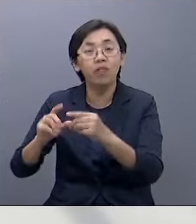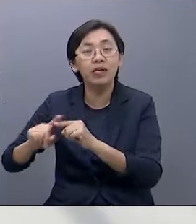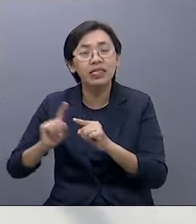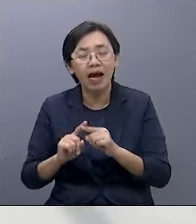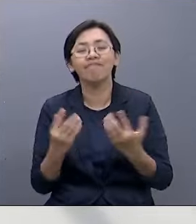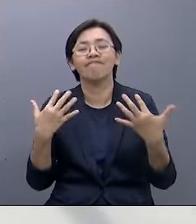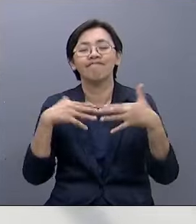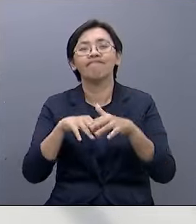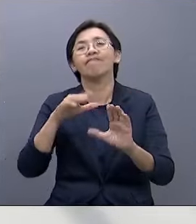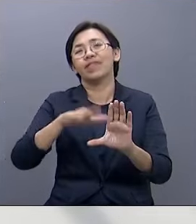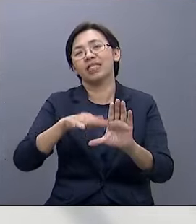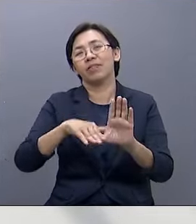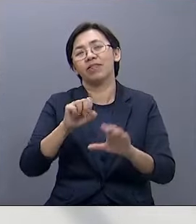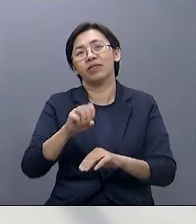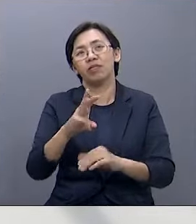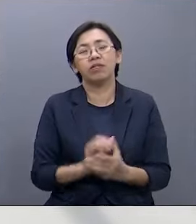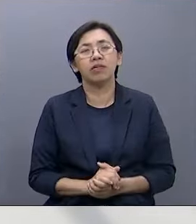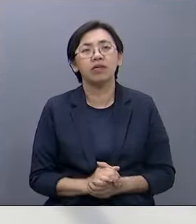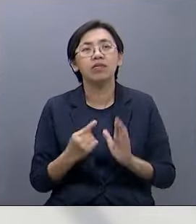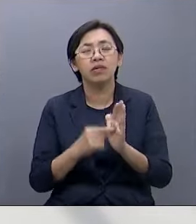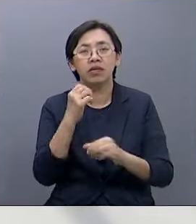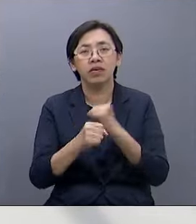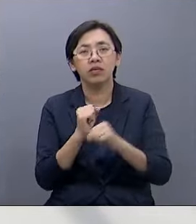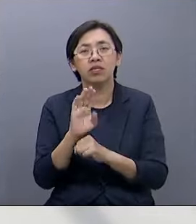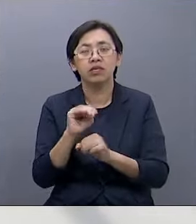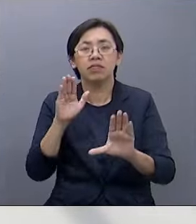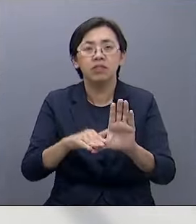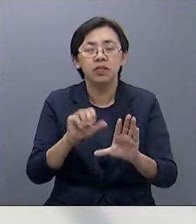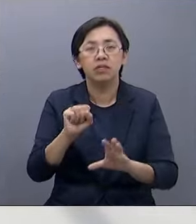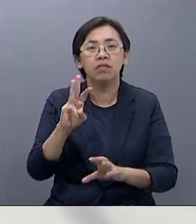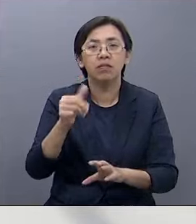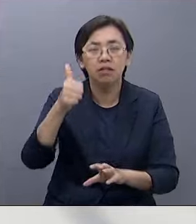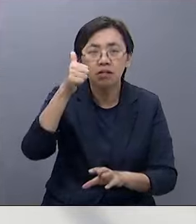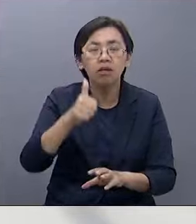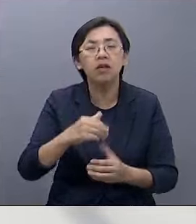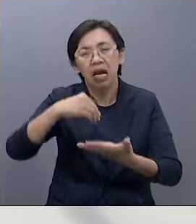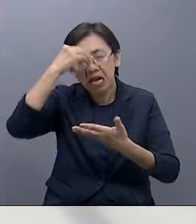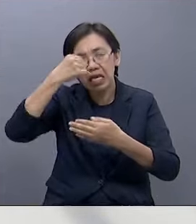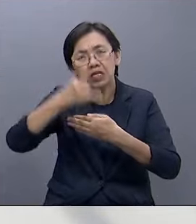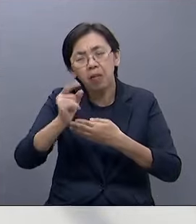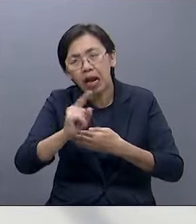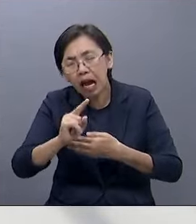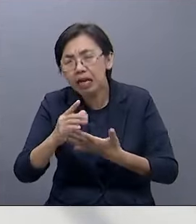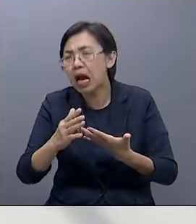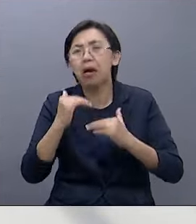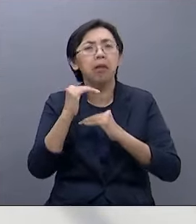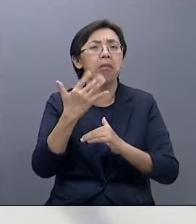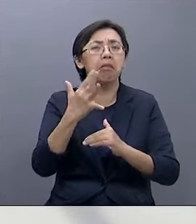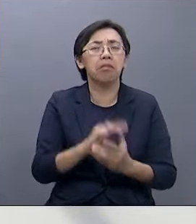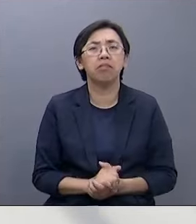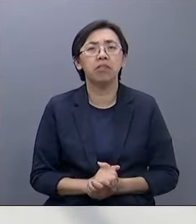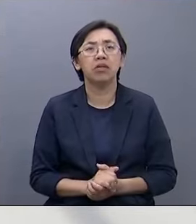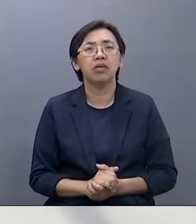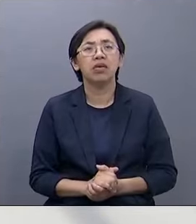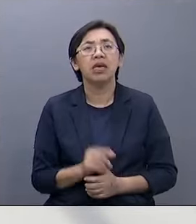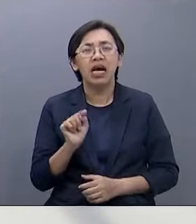มาเพราะกำหนดคร่าวๆเองแค่บอกอายุ 40ก็สมัครสวได้ละไม่ต้องมีวุฒิการศึกษาขั้นต่ำใดๆทั้งสิ้นในทางอุดมการณ์